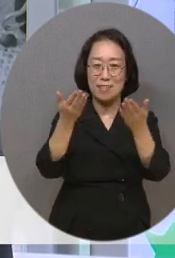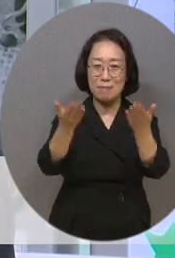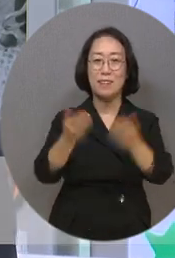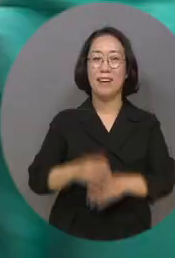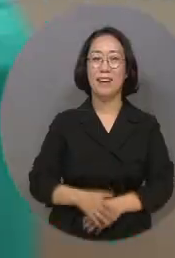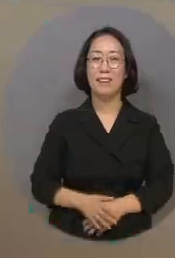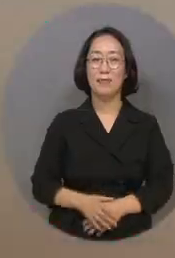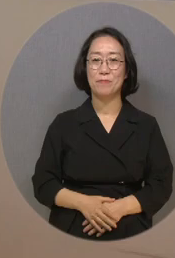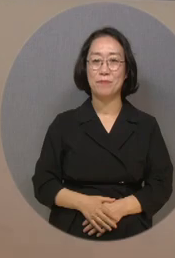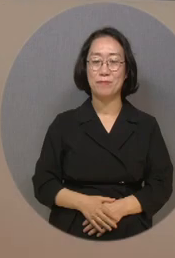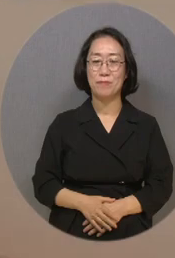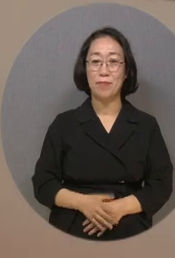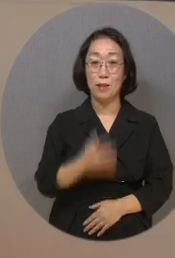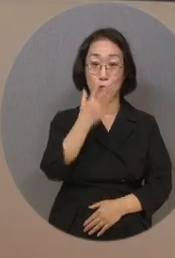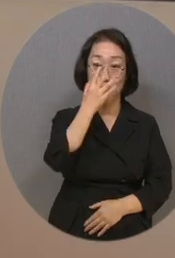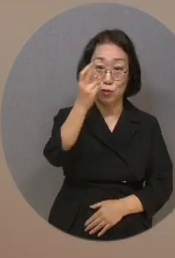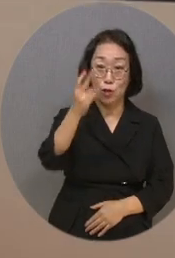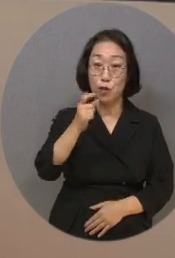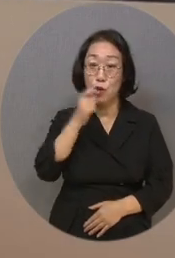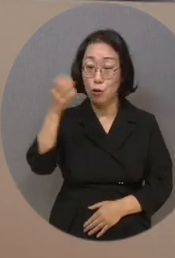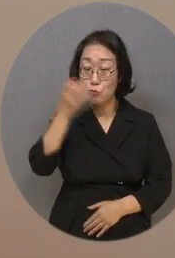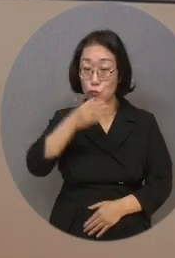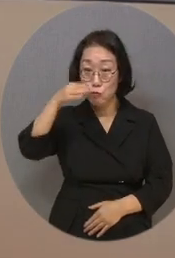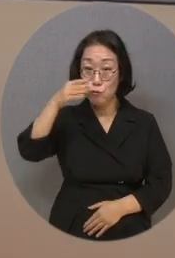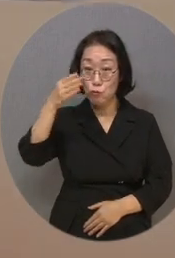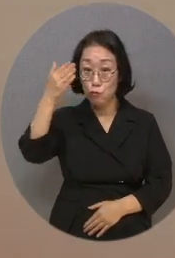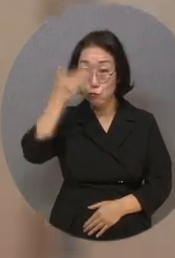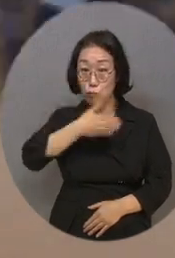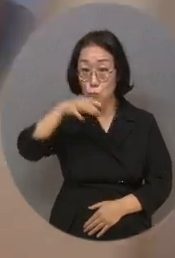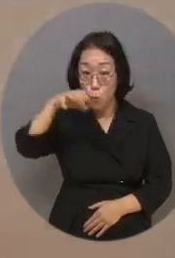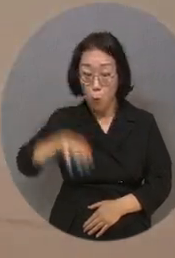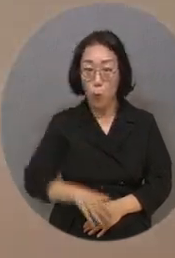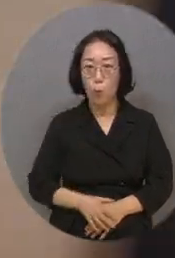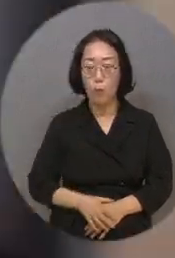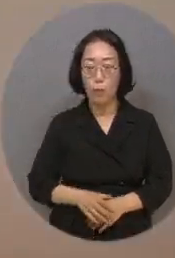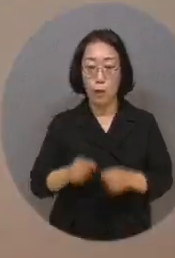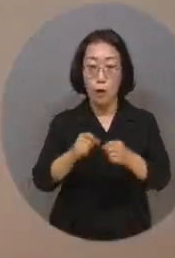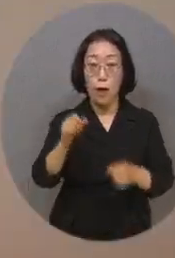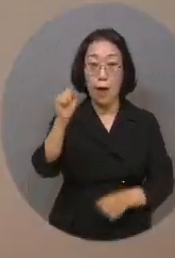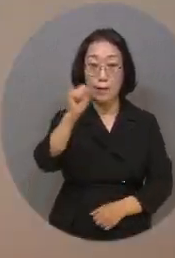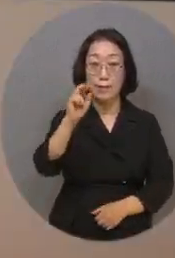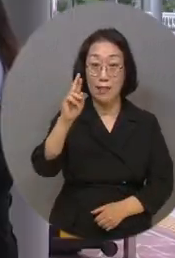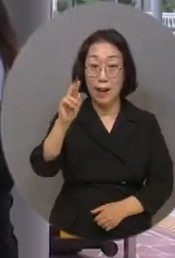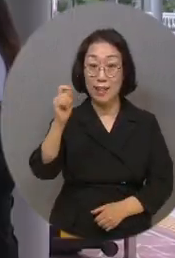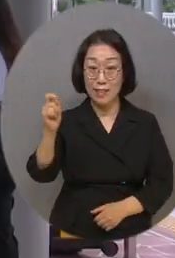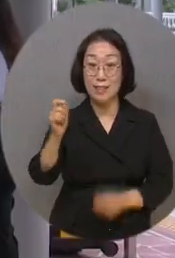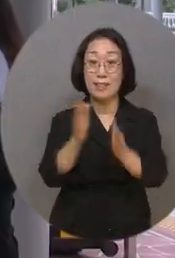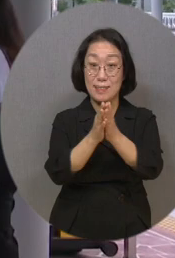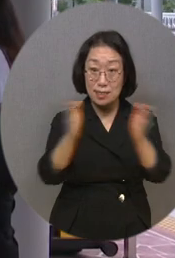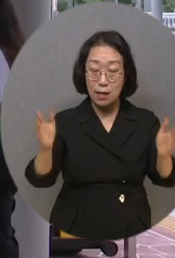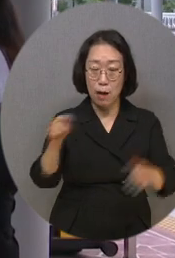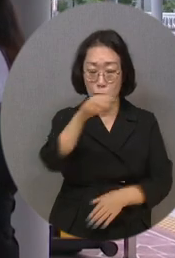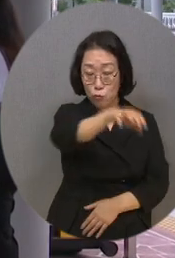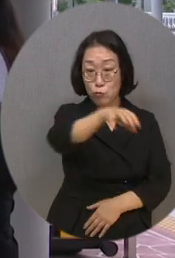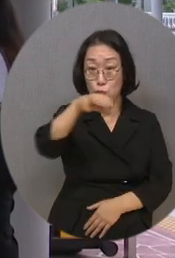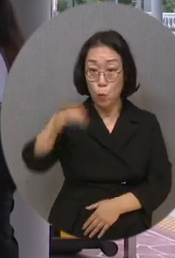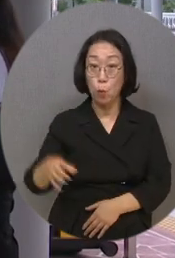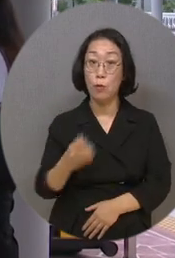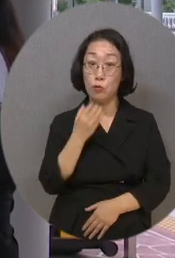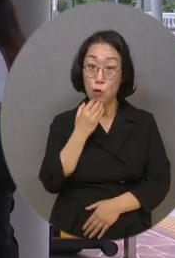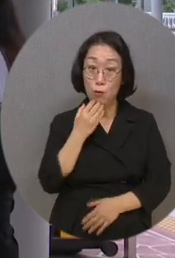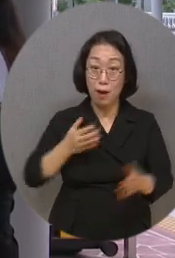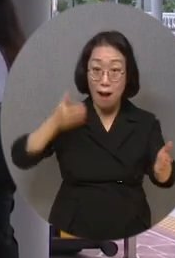드립니다. 순천 여수에서 서울 수서역을 연결하는 전라선 SRT가 개통돼 두 지역을 오가는 시민들에게